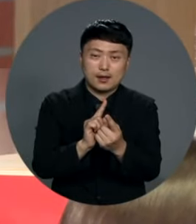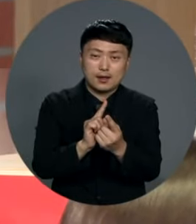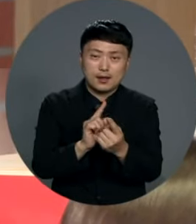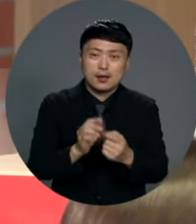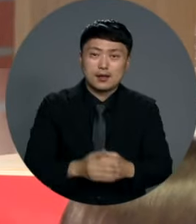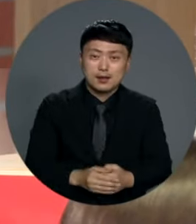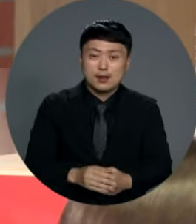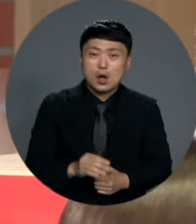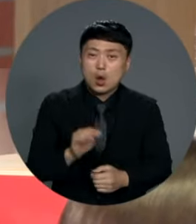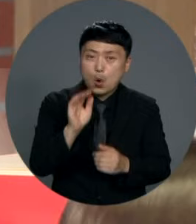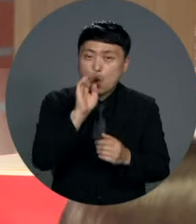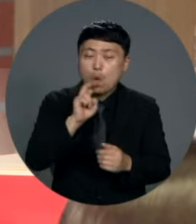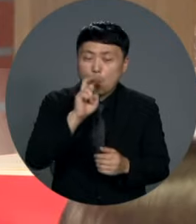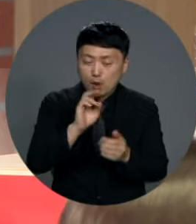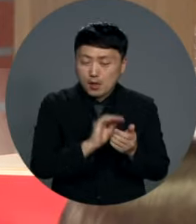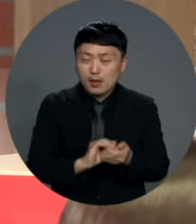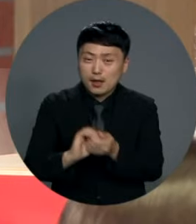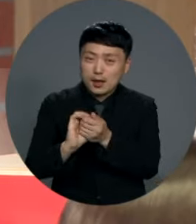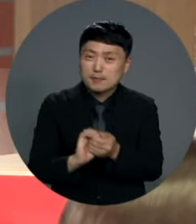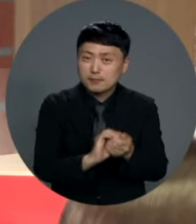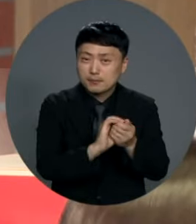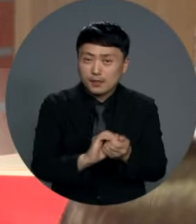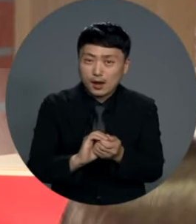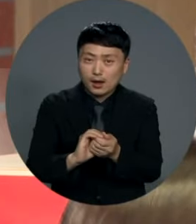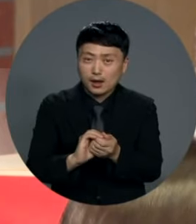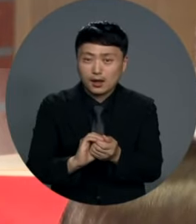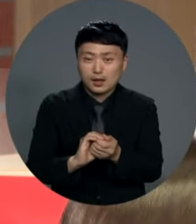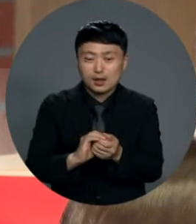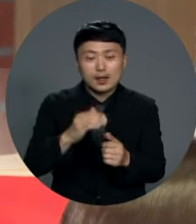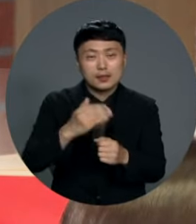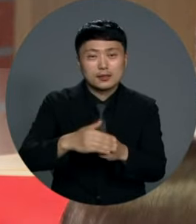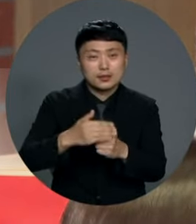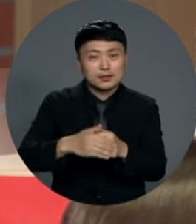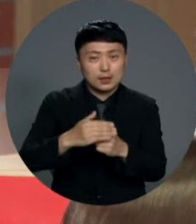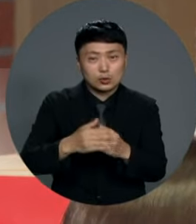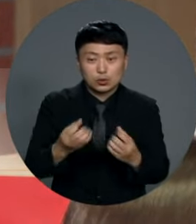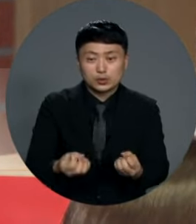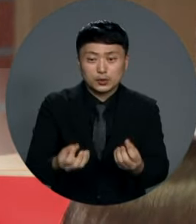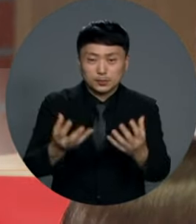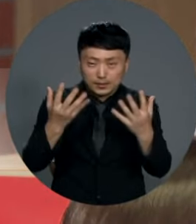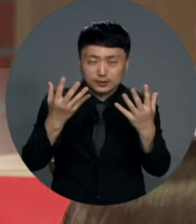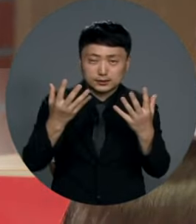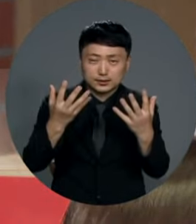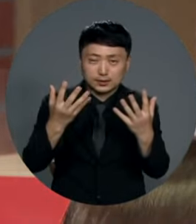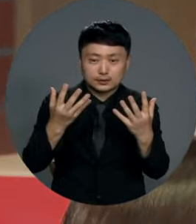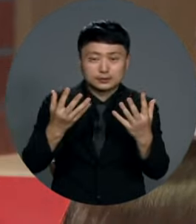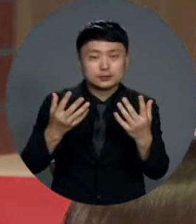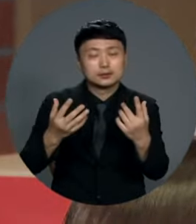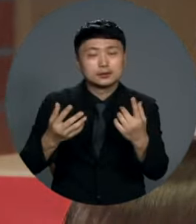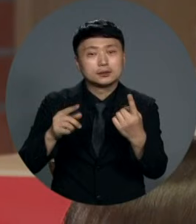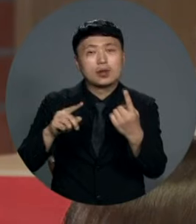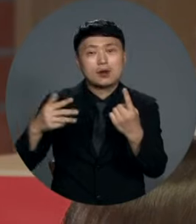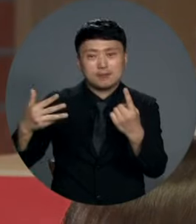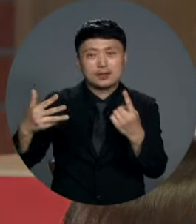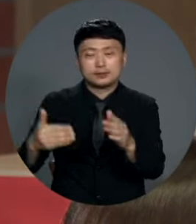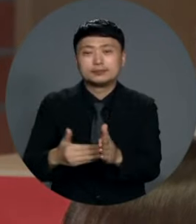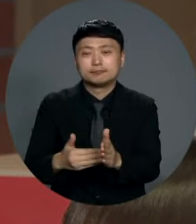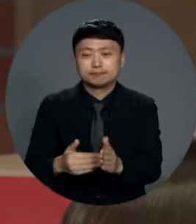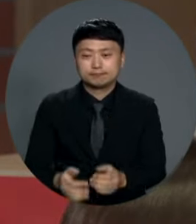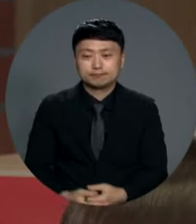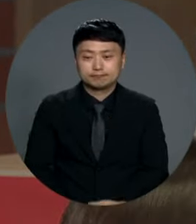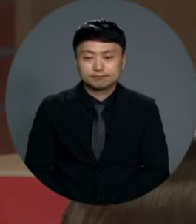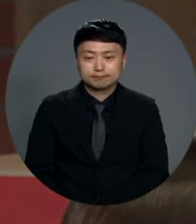부이 오페라갈라 콘서트로 올해 대구 국제 오페라 축제는 끝을 맺습니다 MBC 뉴스